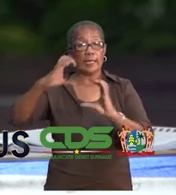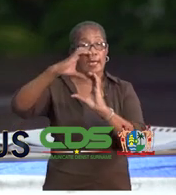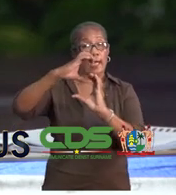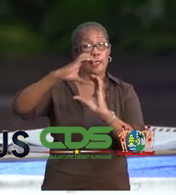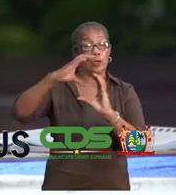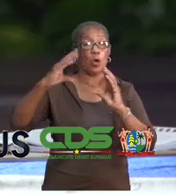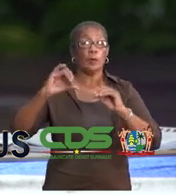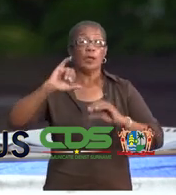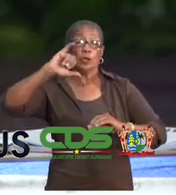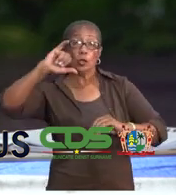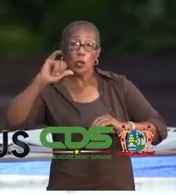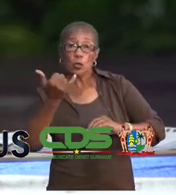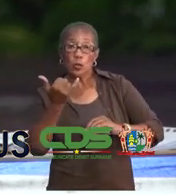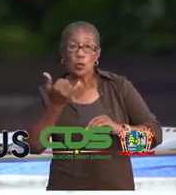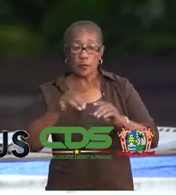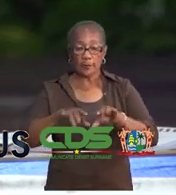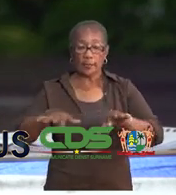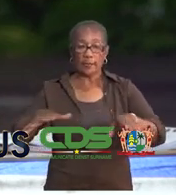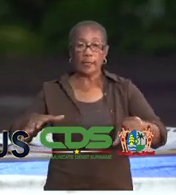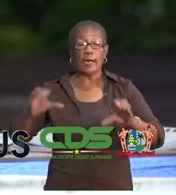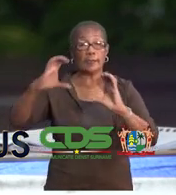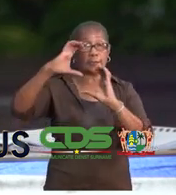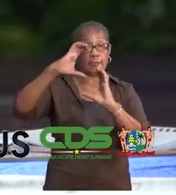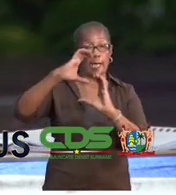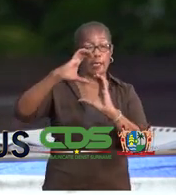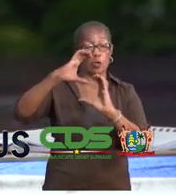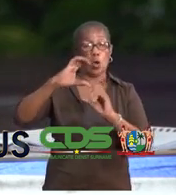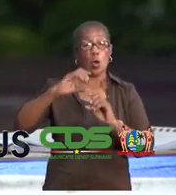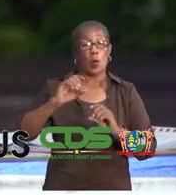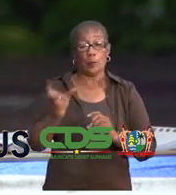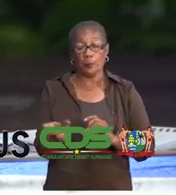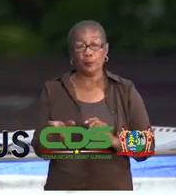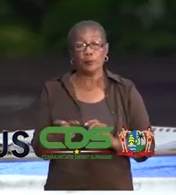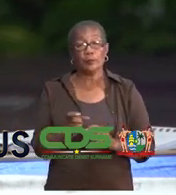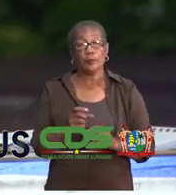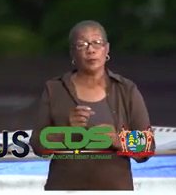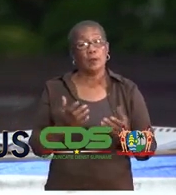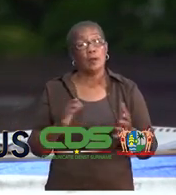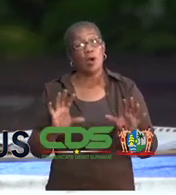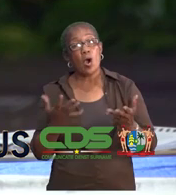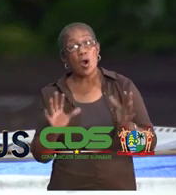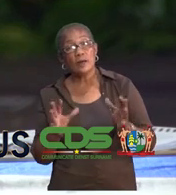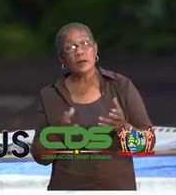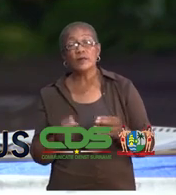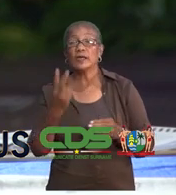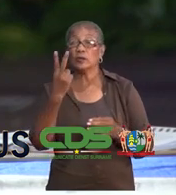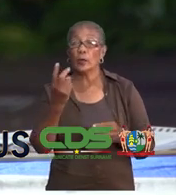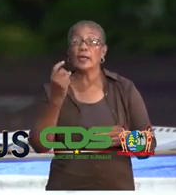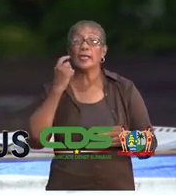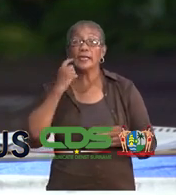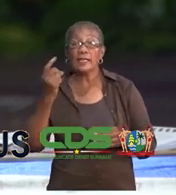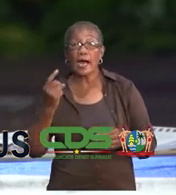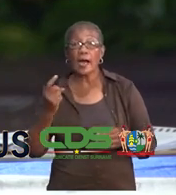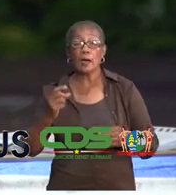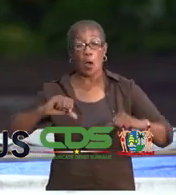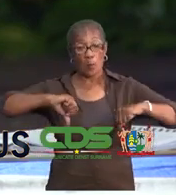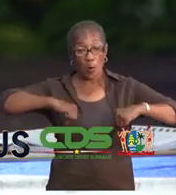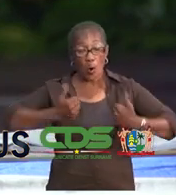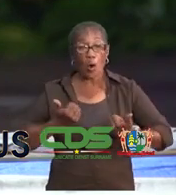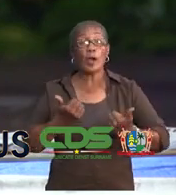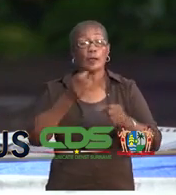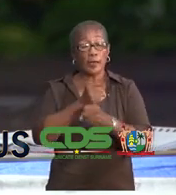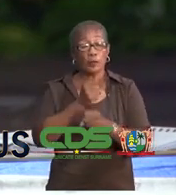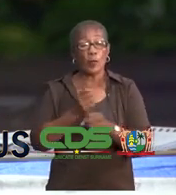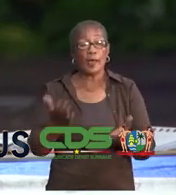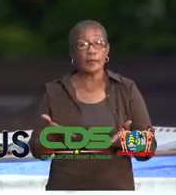De nieuwe secretaris-generaal van CARICOM, die ik dacht nauwelijks 2 dagen geleden de werkzaamheden heeft